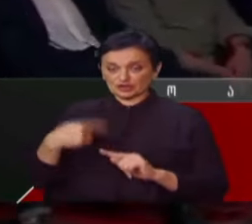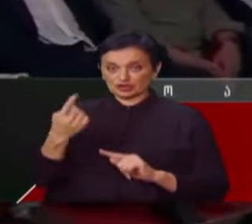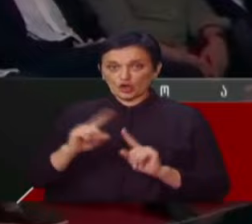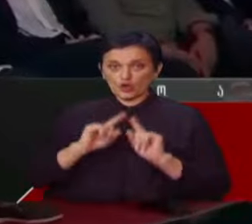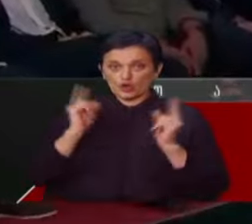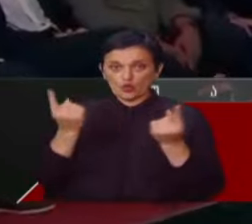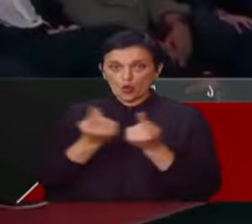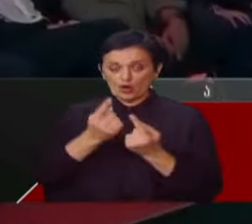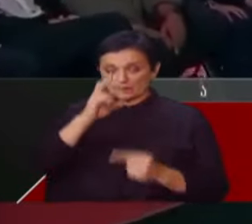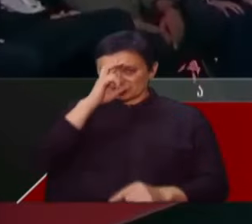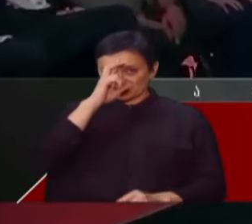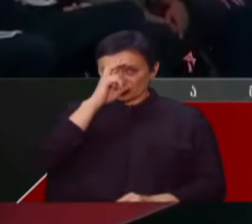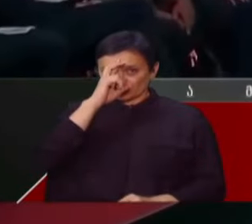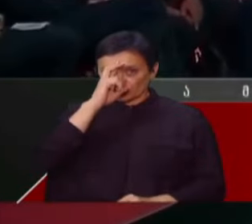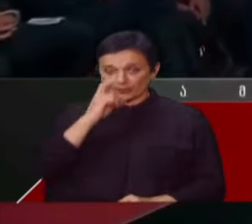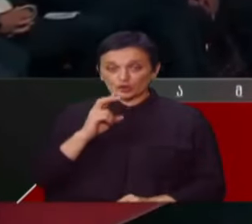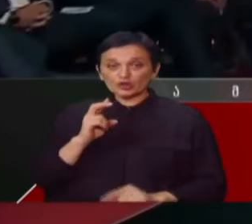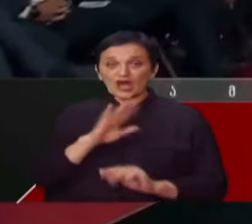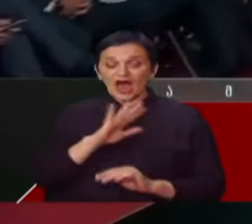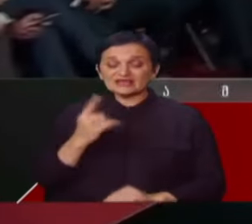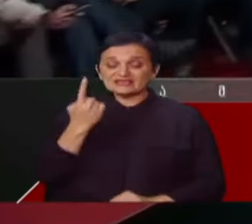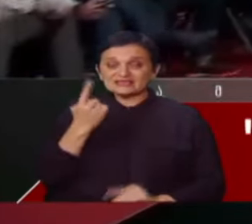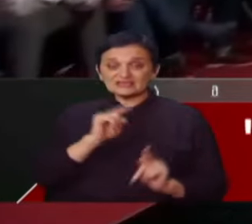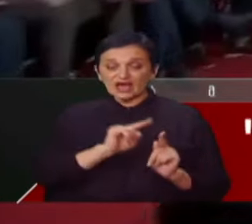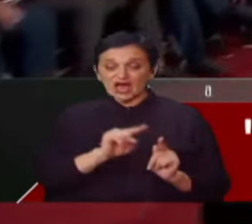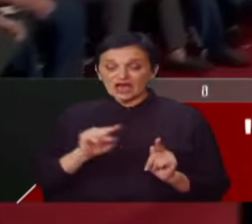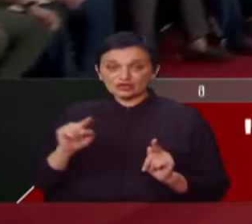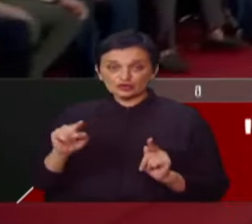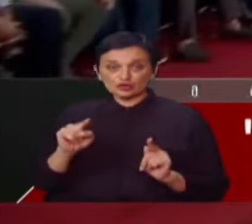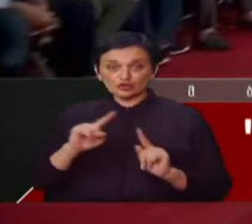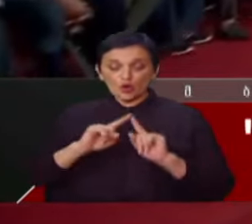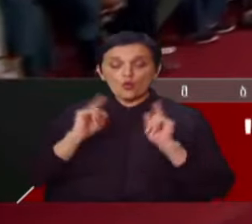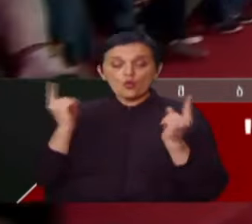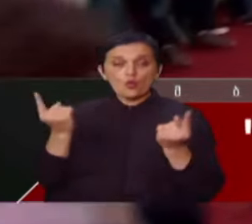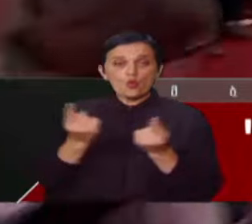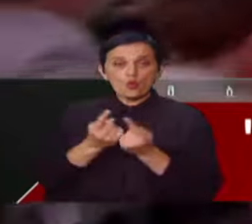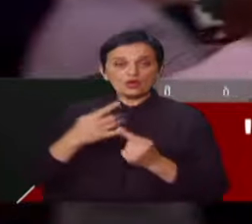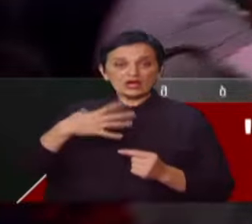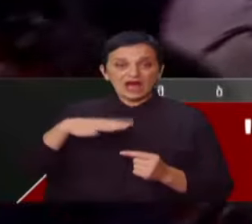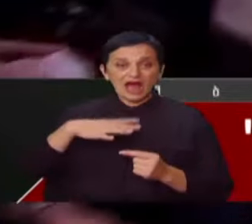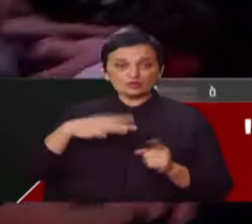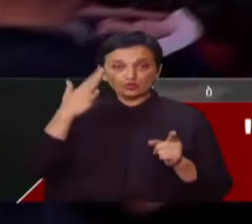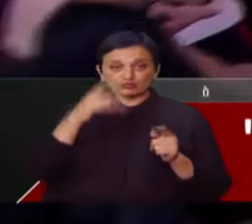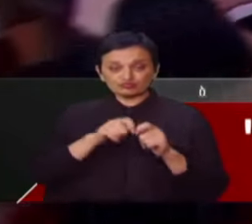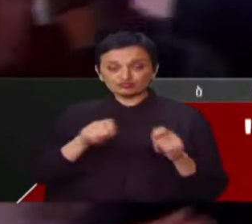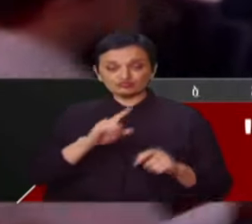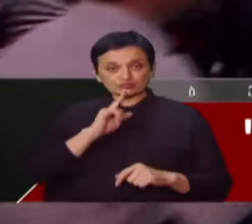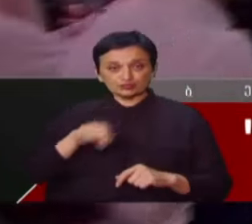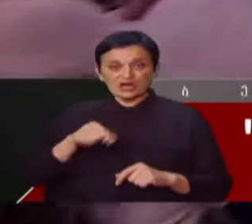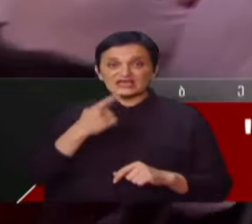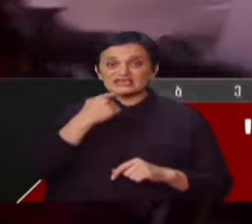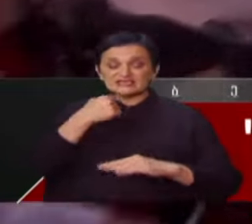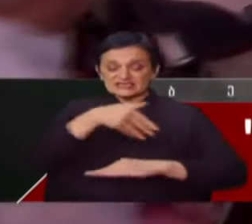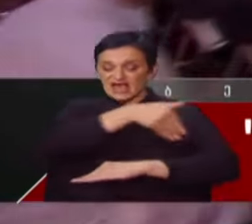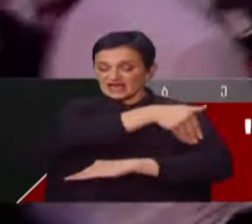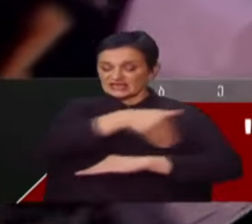კოალიციური მთავრობისათვის და რომ არც ერთი მათგანი არ შეუქმნის კოალიციას ქართულ ოცნებას. ეს არის წითელი